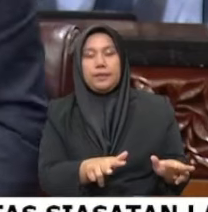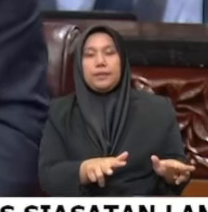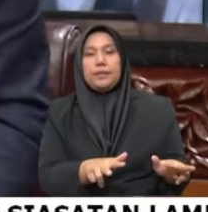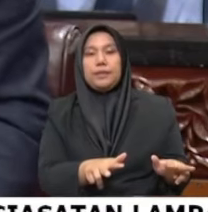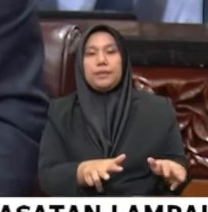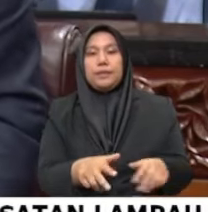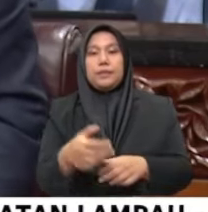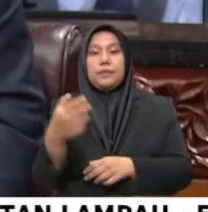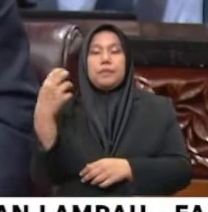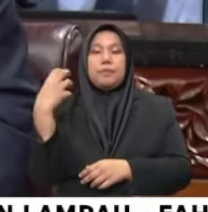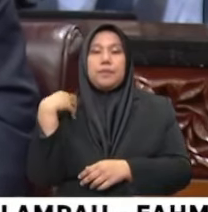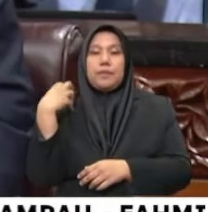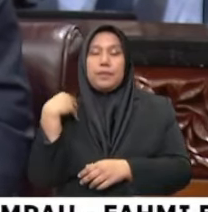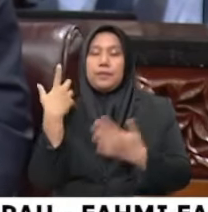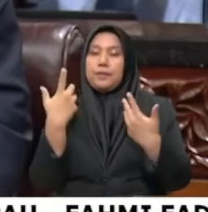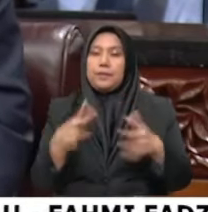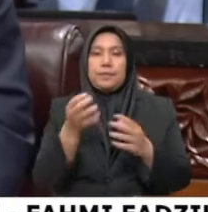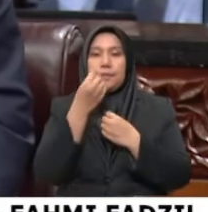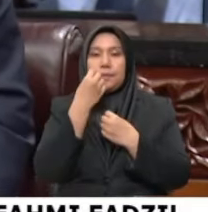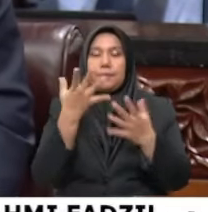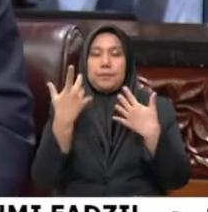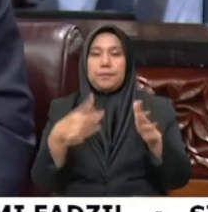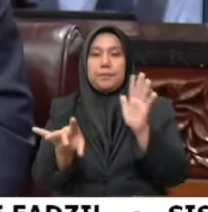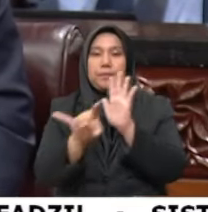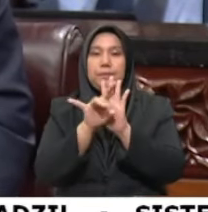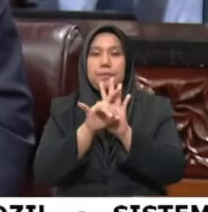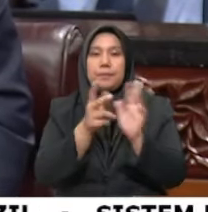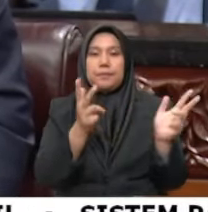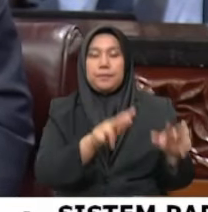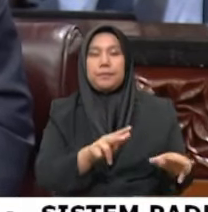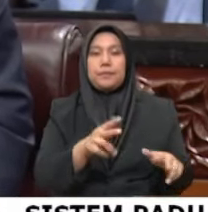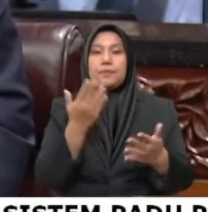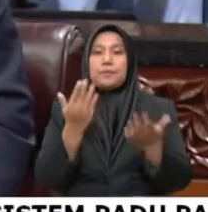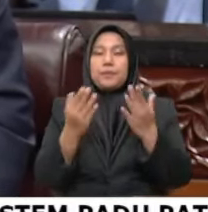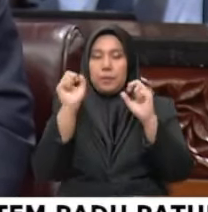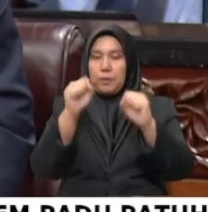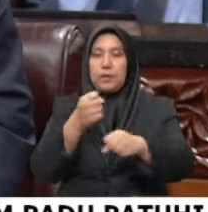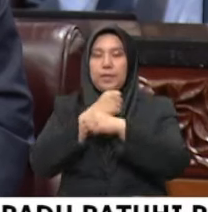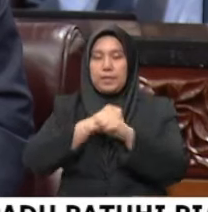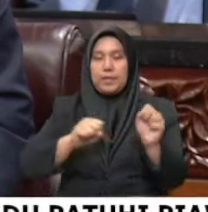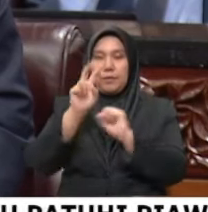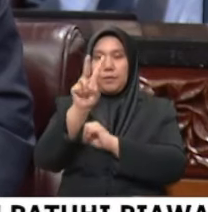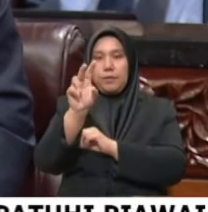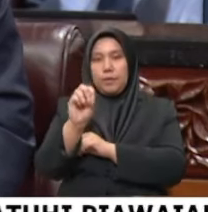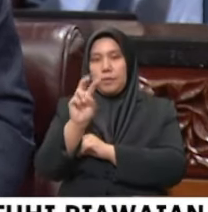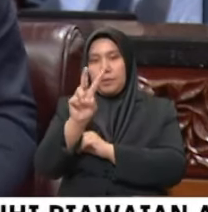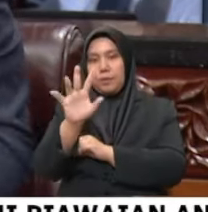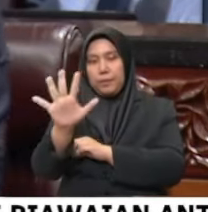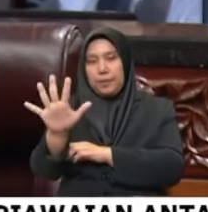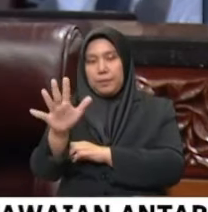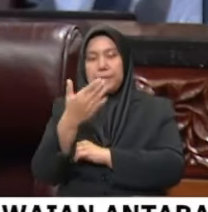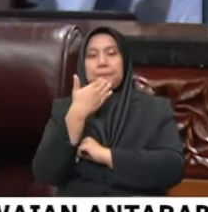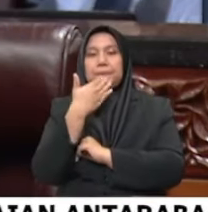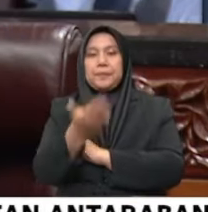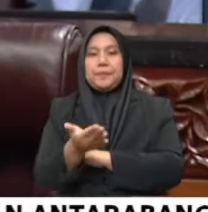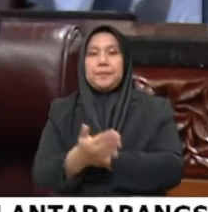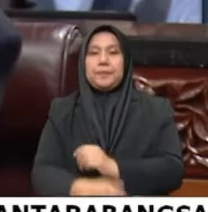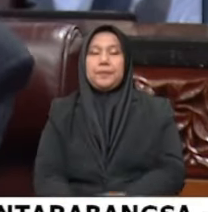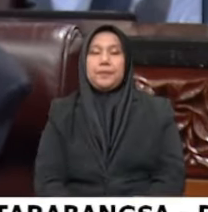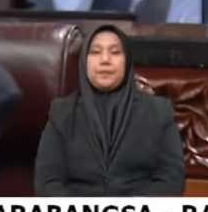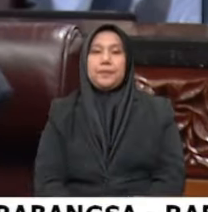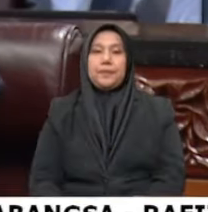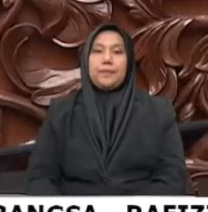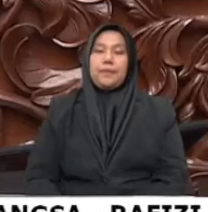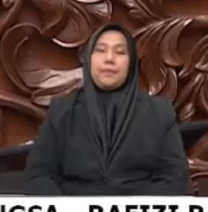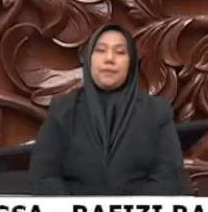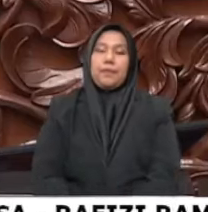belakang dah mengatakan dah dilantik, dan kita mungkin boleh siaplah 2025. Okey. Terima kasih. Baik, sekarang